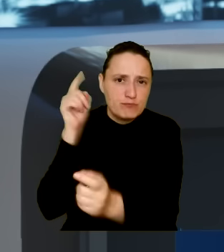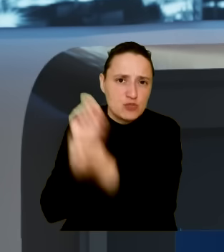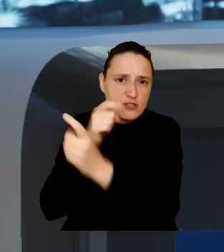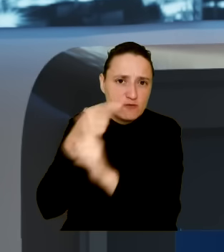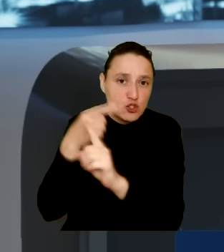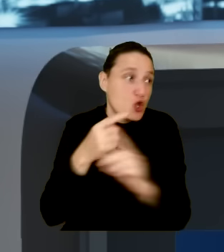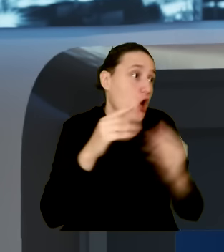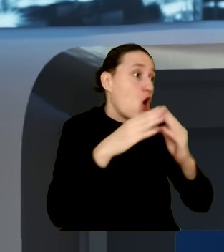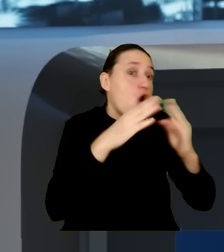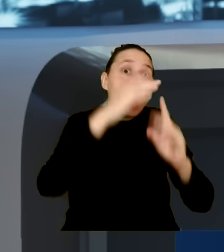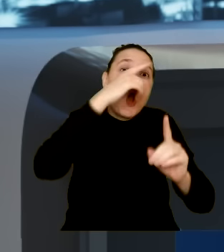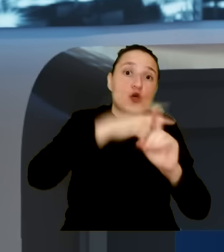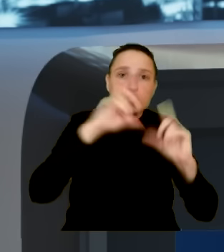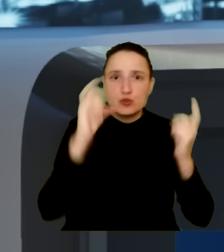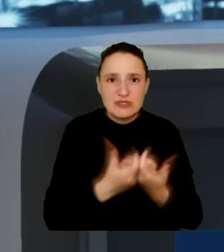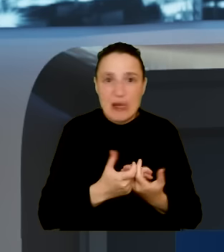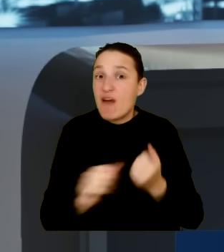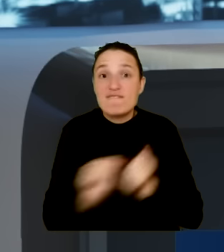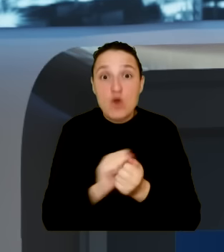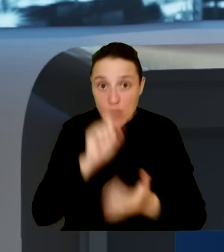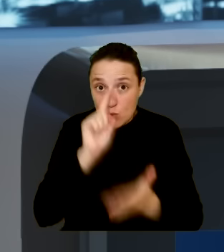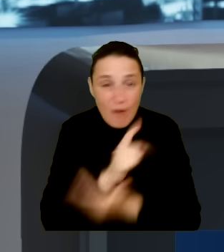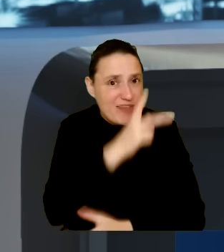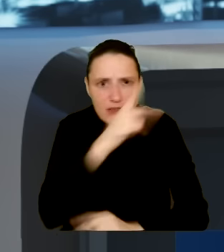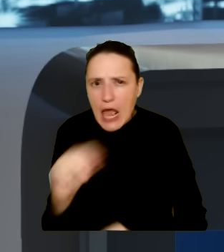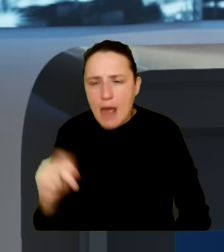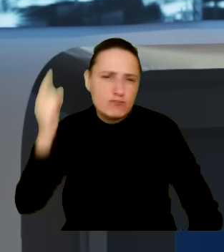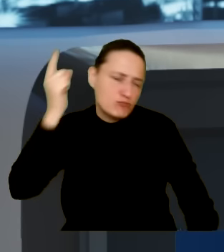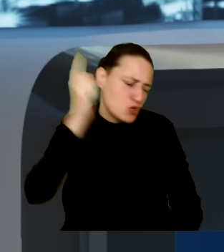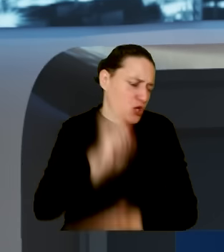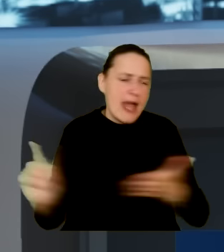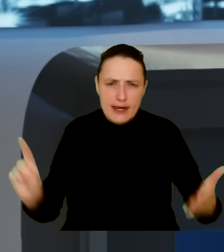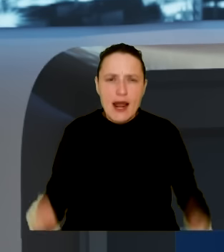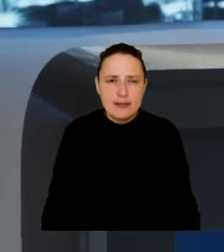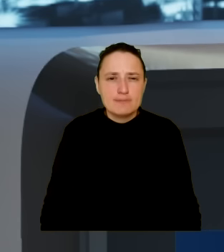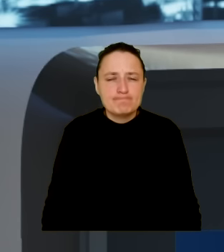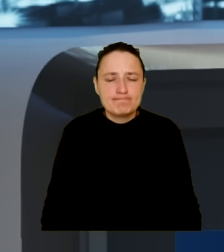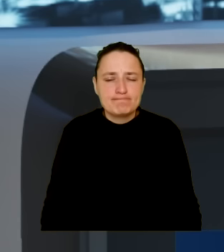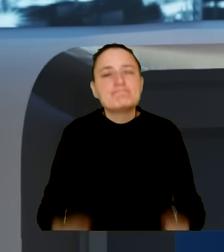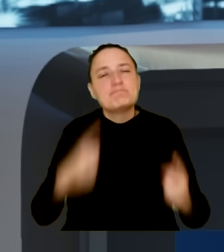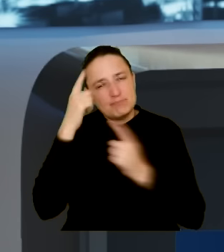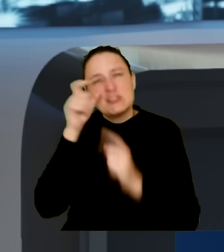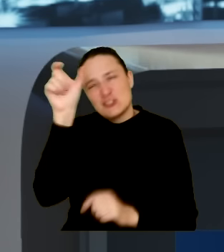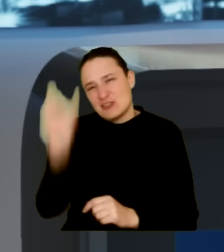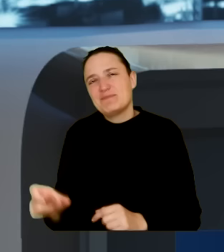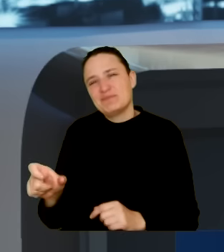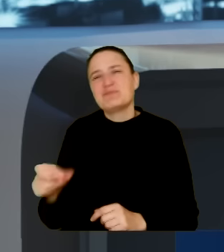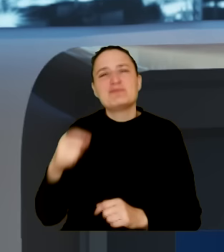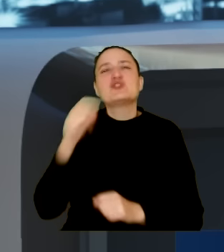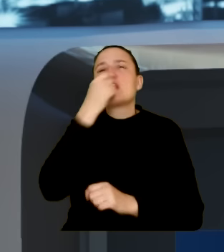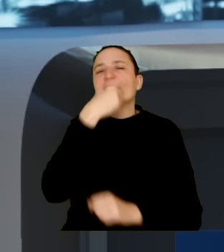kościołem i im ta wojna nie udała się. Przegrali tą walkę, więc myślę, że dzisiaj pan Trzaskowski i cała ta